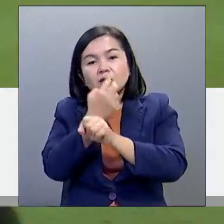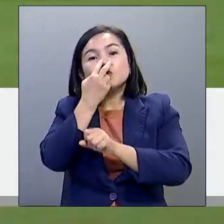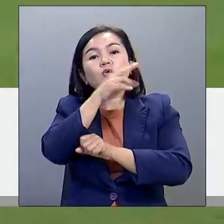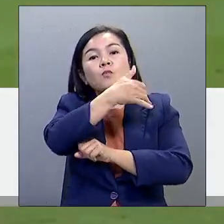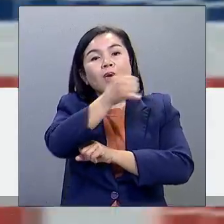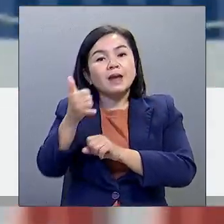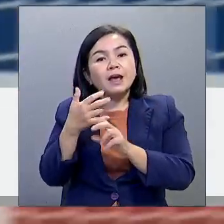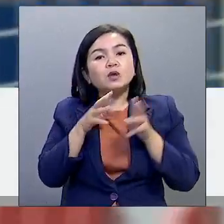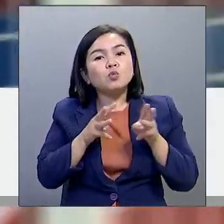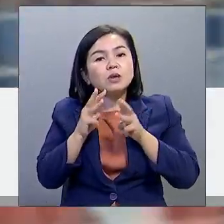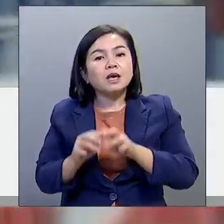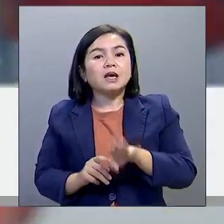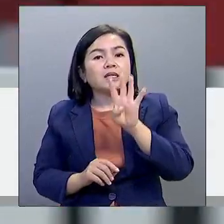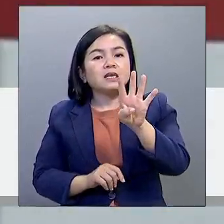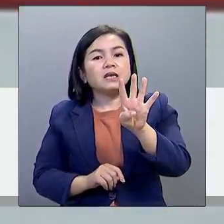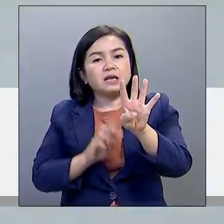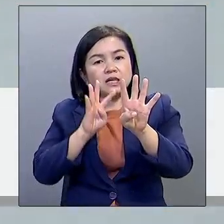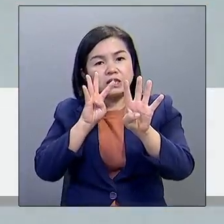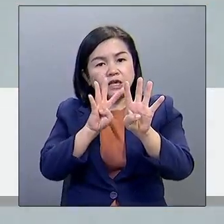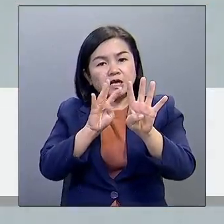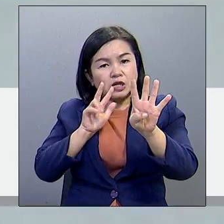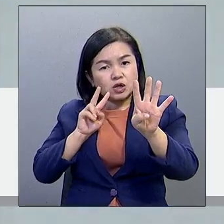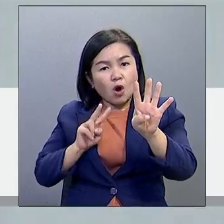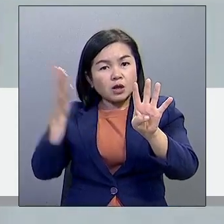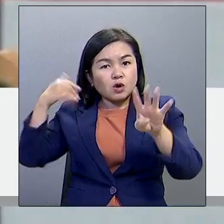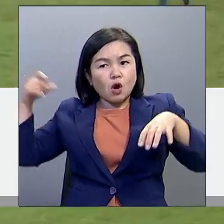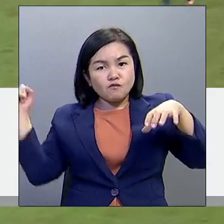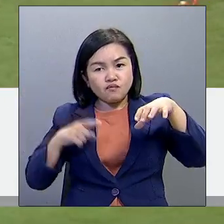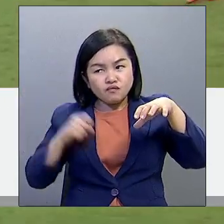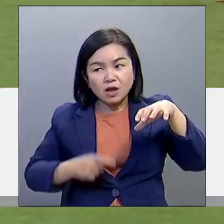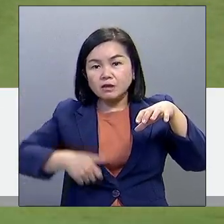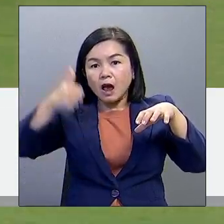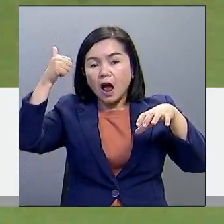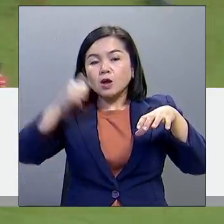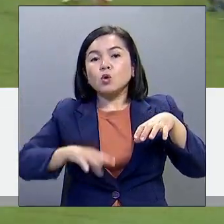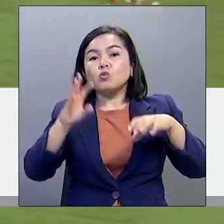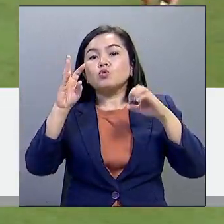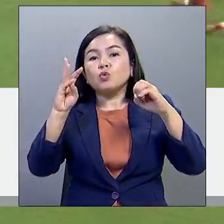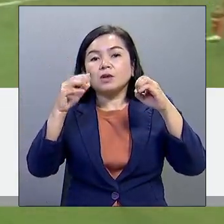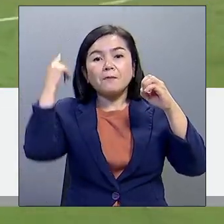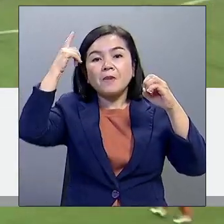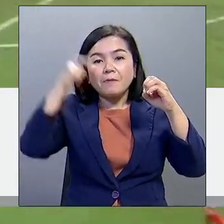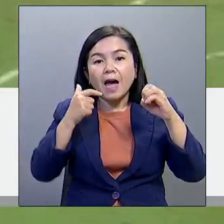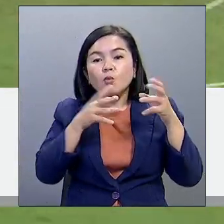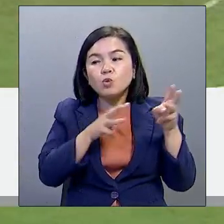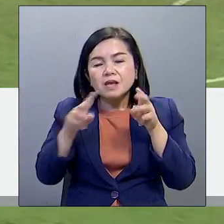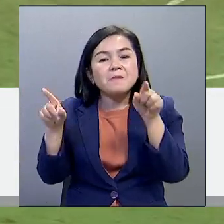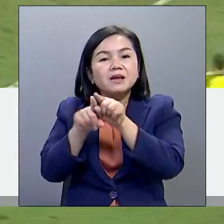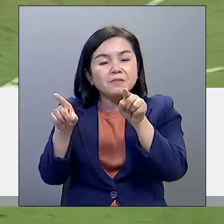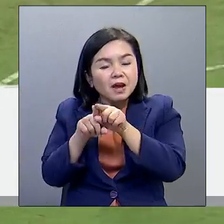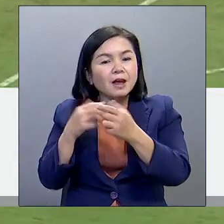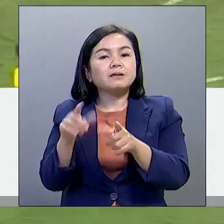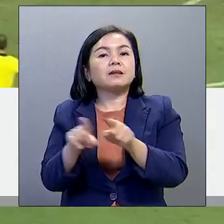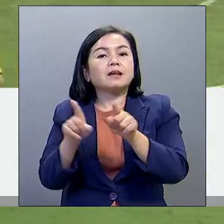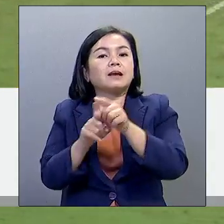าโน่จะใช้ระบบ 4-4-2 ที่ถล่มเอาชนะเมียนมา6ประตูต่อ0ในเกมอุ่นเครื่องมาใช้ในนัดนี้ครับโดยวางธีรศิล